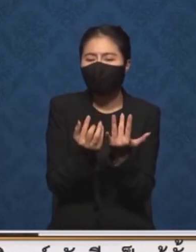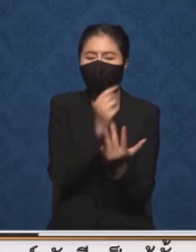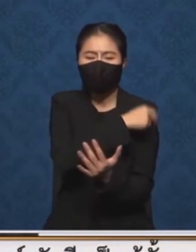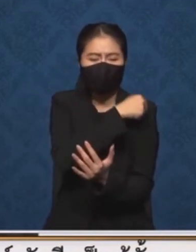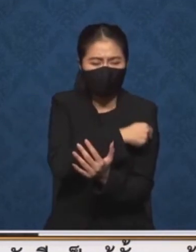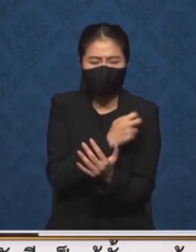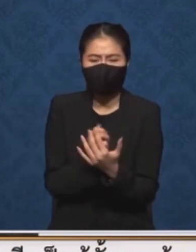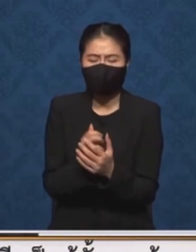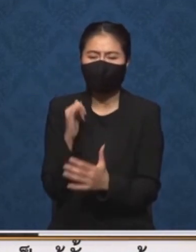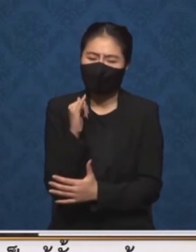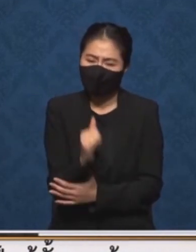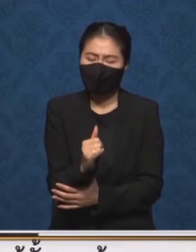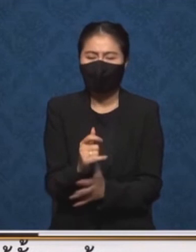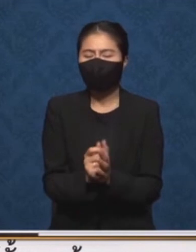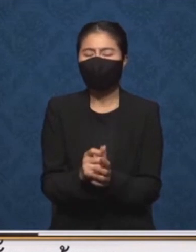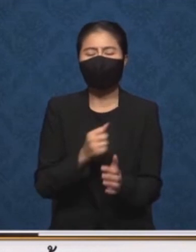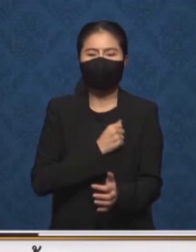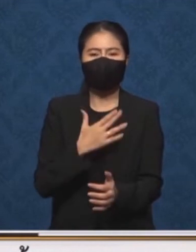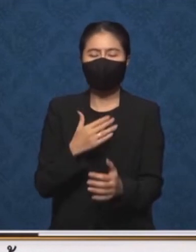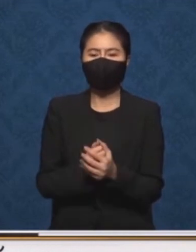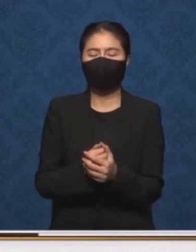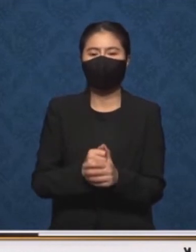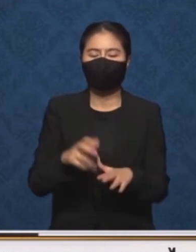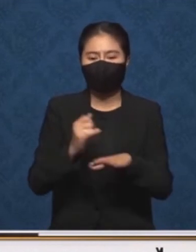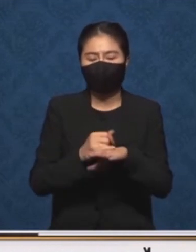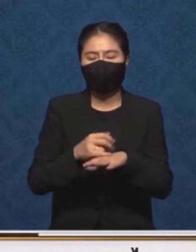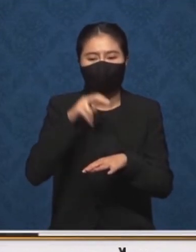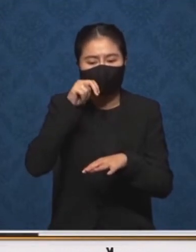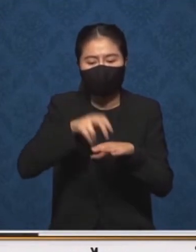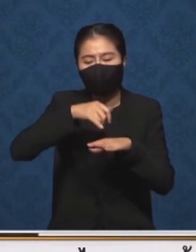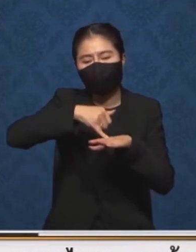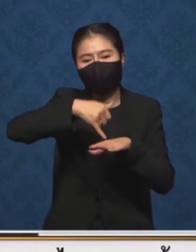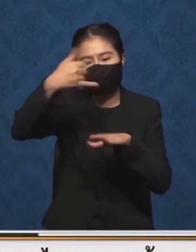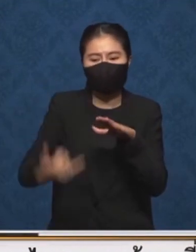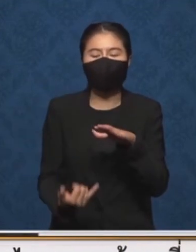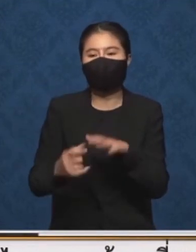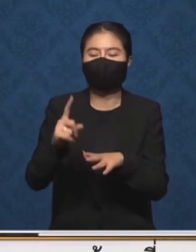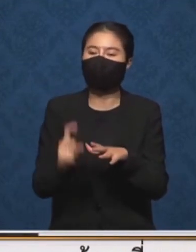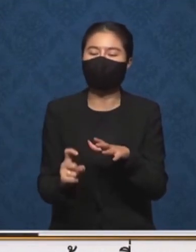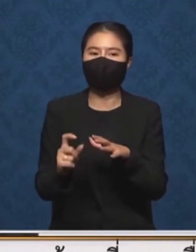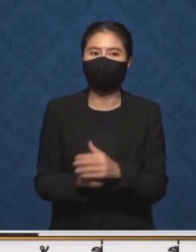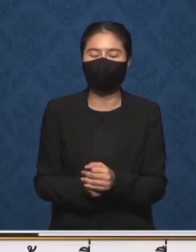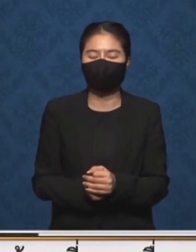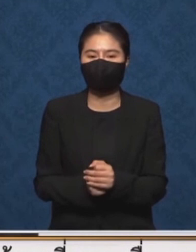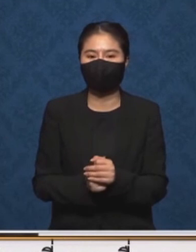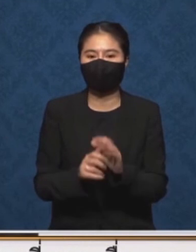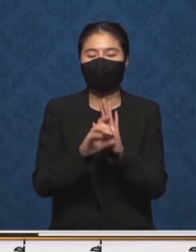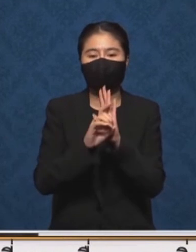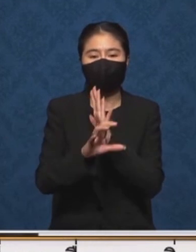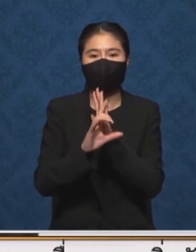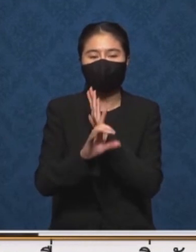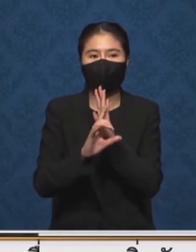วทบุรีทํทานครับไปที่จหวร้อยเอ็ดถึงขนาดว่า